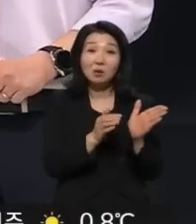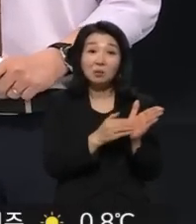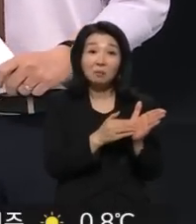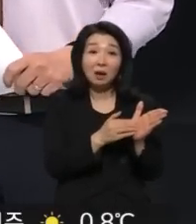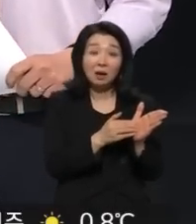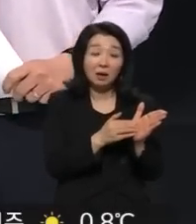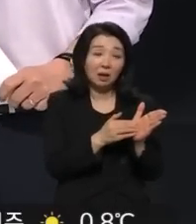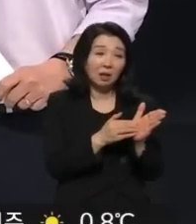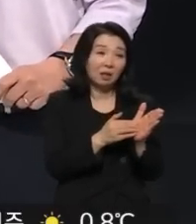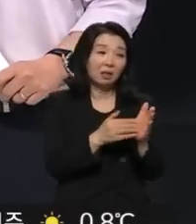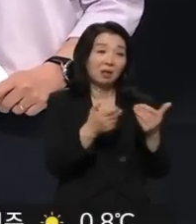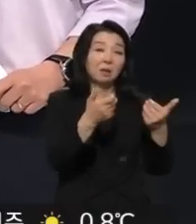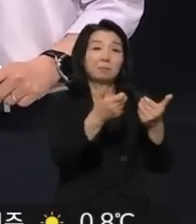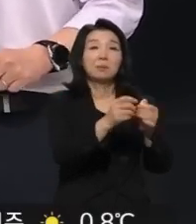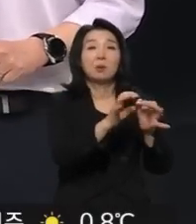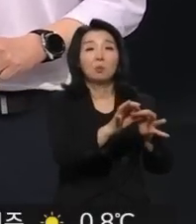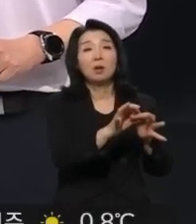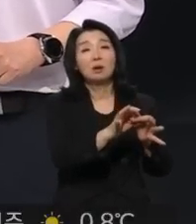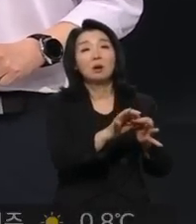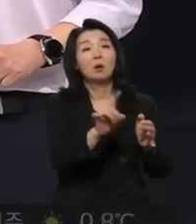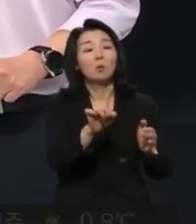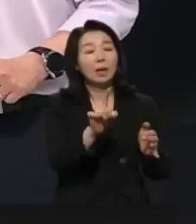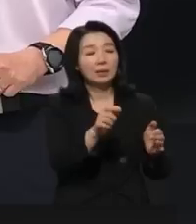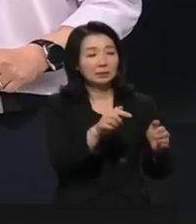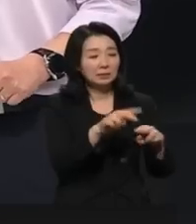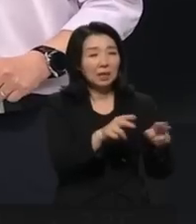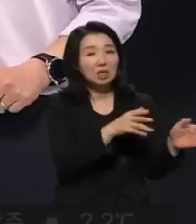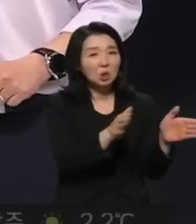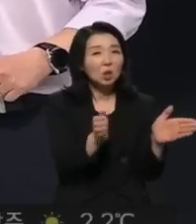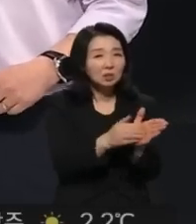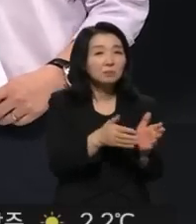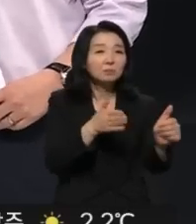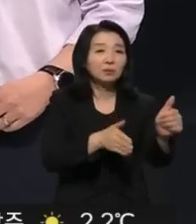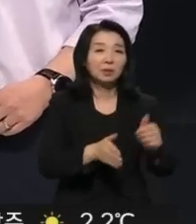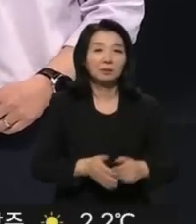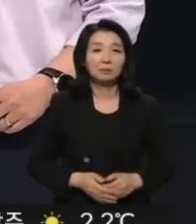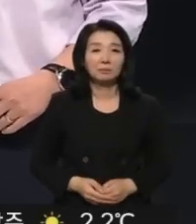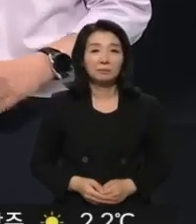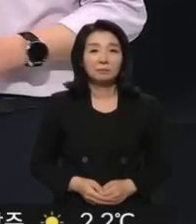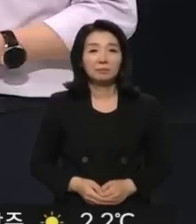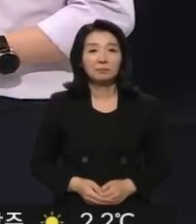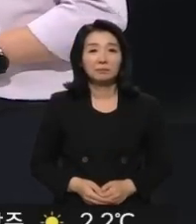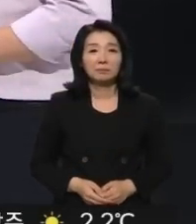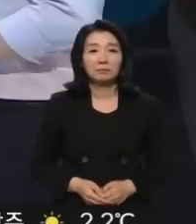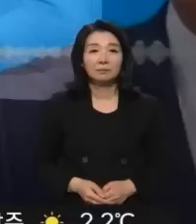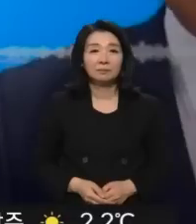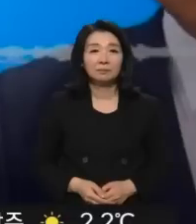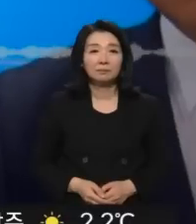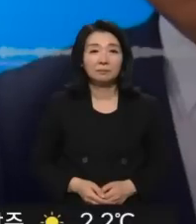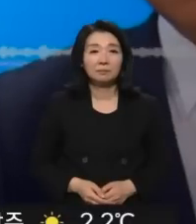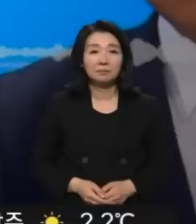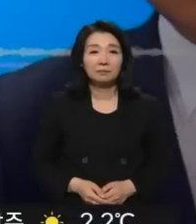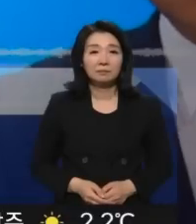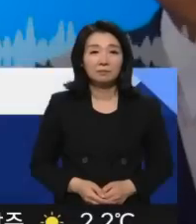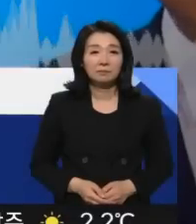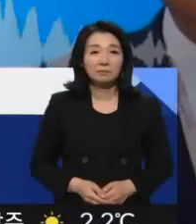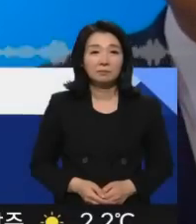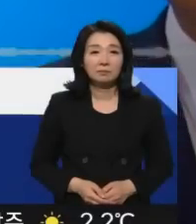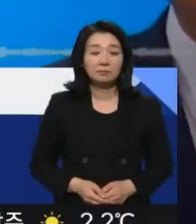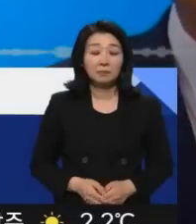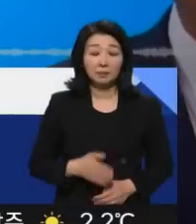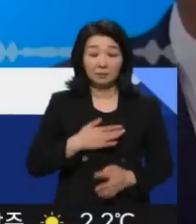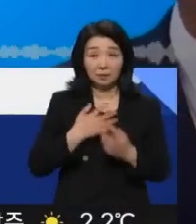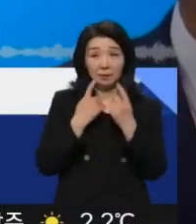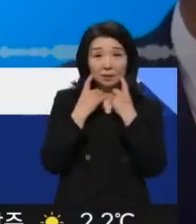비명계 일부에선 아예 자리 정리까지 요구하고 나선 상황인데요. 적어도 나